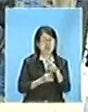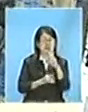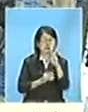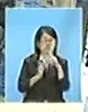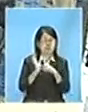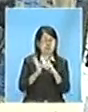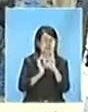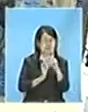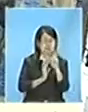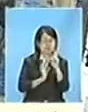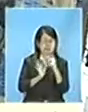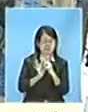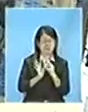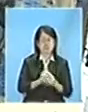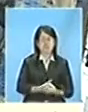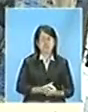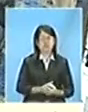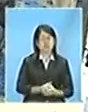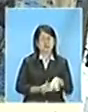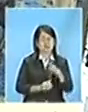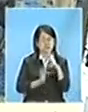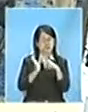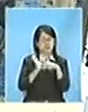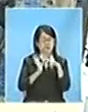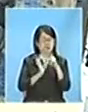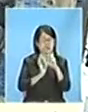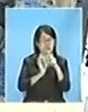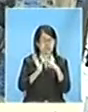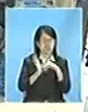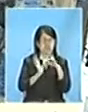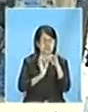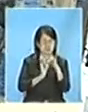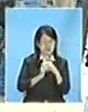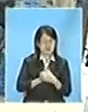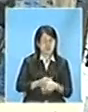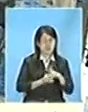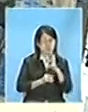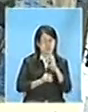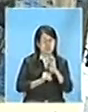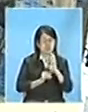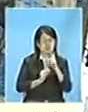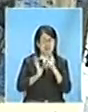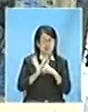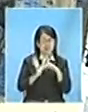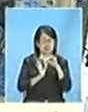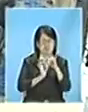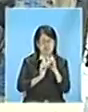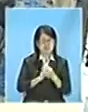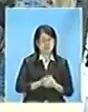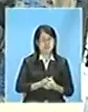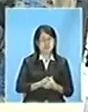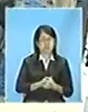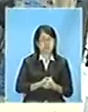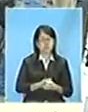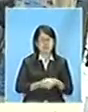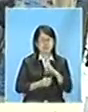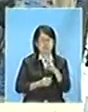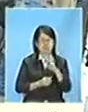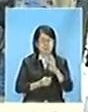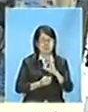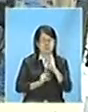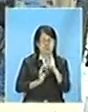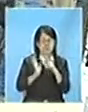ตันตรานนท์นายวันชัยสอนสิรินายวิชัย ไพรสงบนายวิชาญสิ